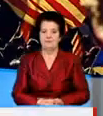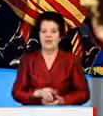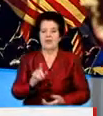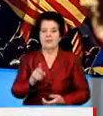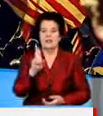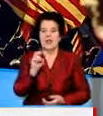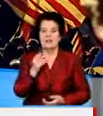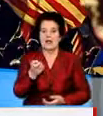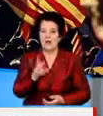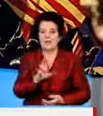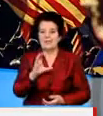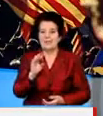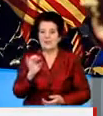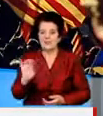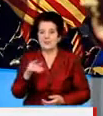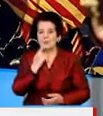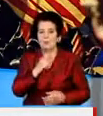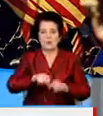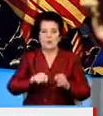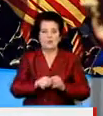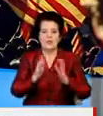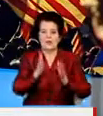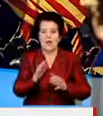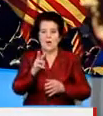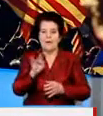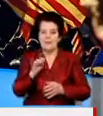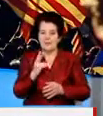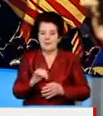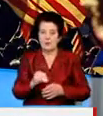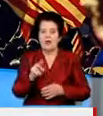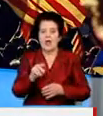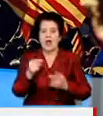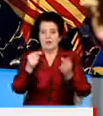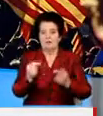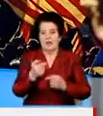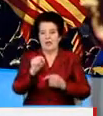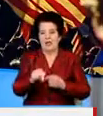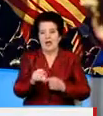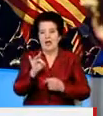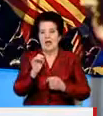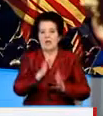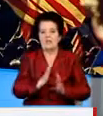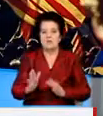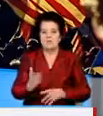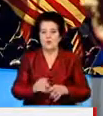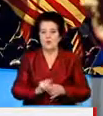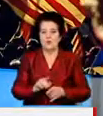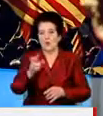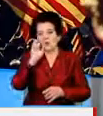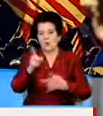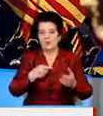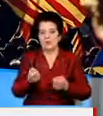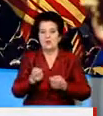Liderii din Catalonia spun că nu vor accepta un control direct al Madridului asupra regiunii. Președintele catalan a echivalat acțiunile guvernului central